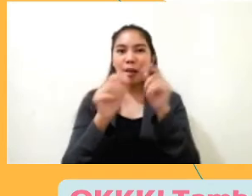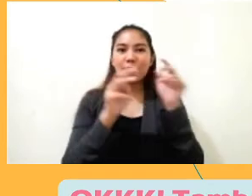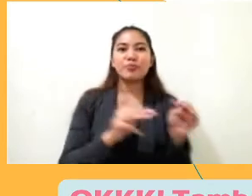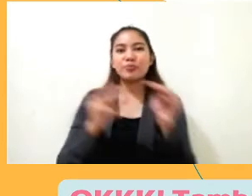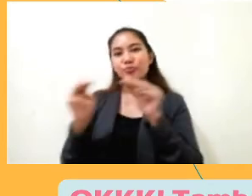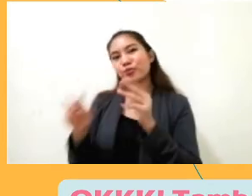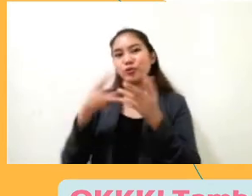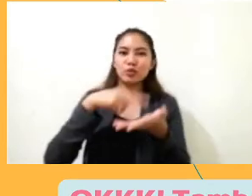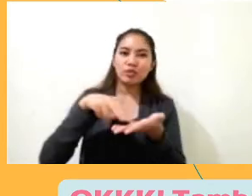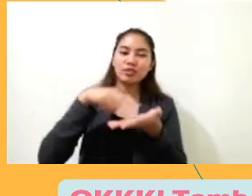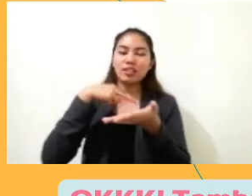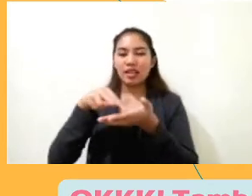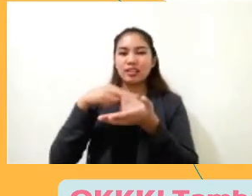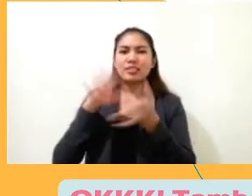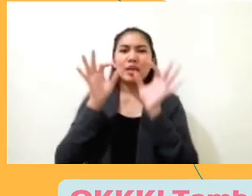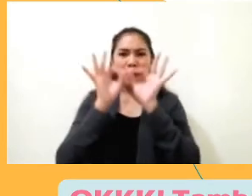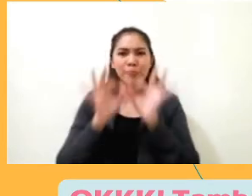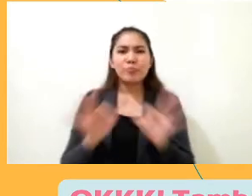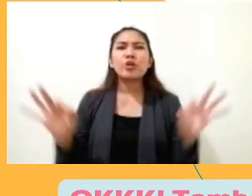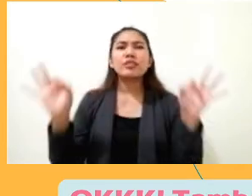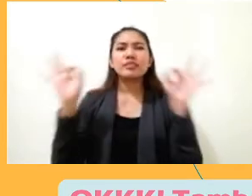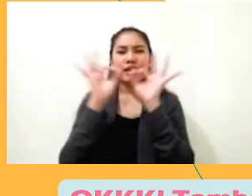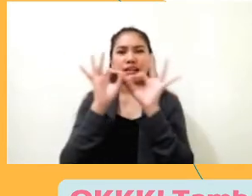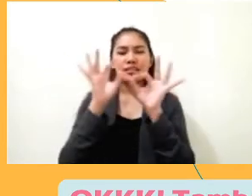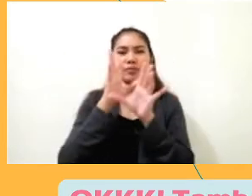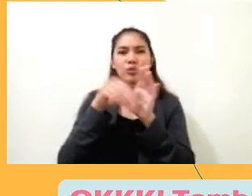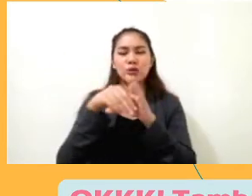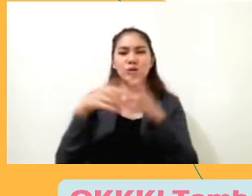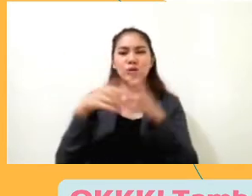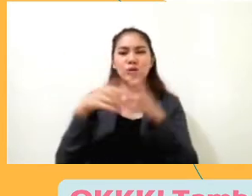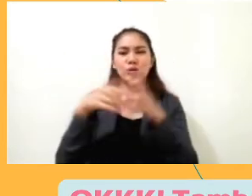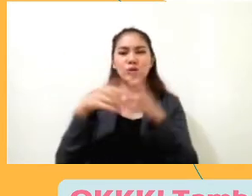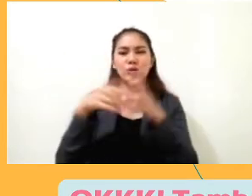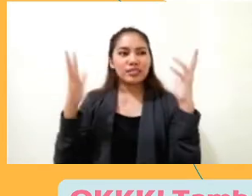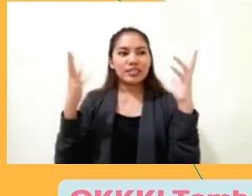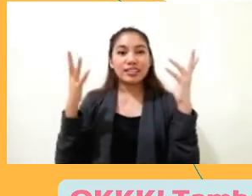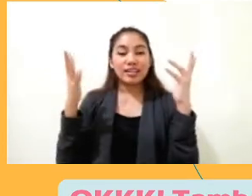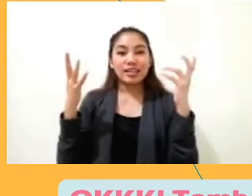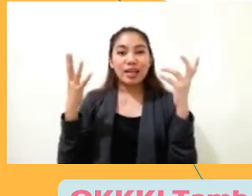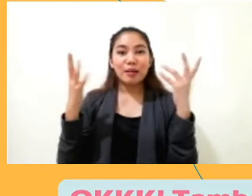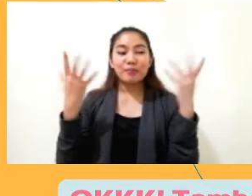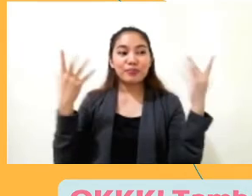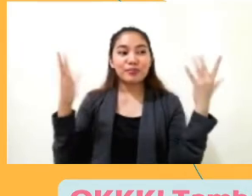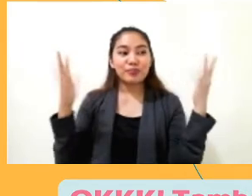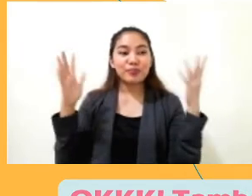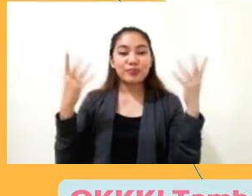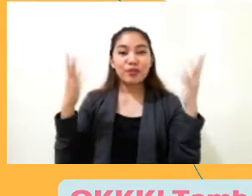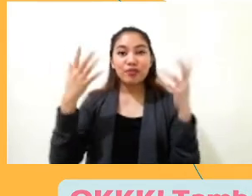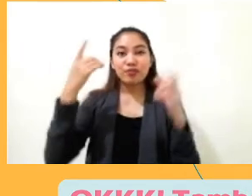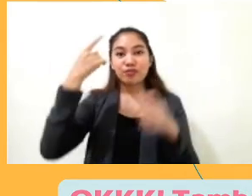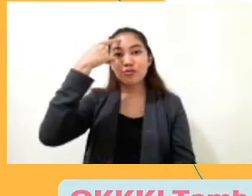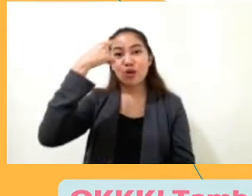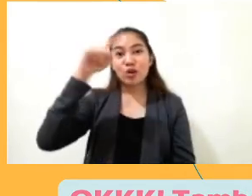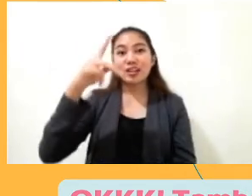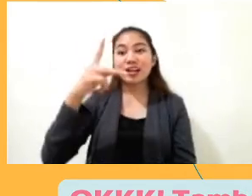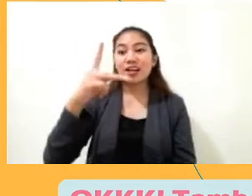mahalagang parte. Siguro palakpakan, virtual na palakpakan kay Ate Kare kasi